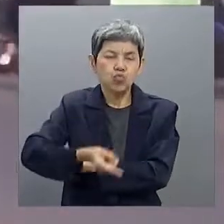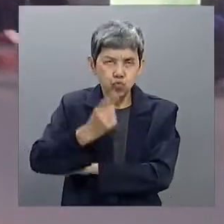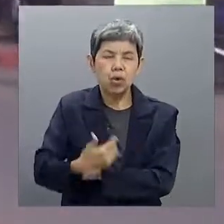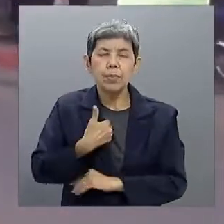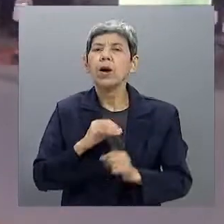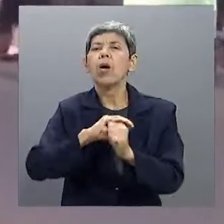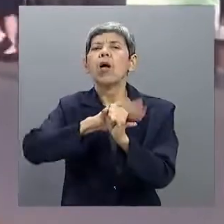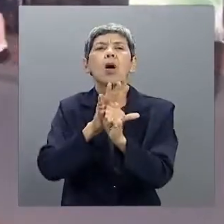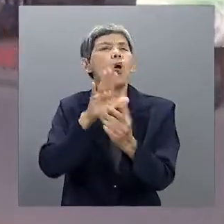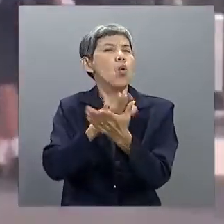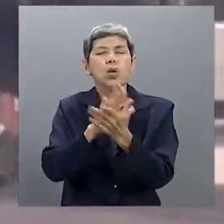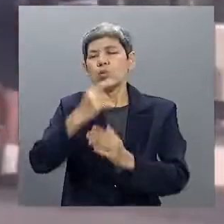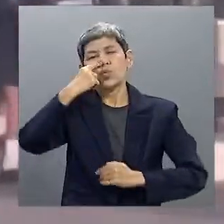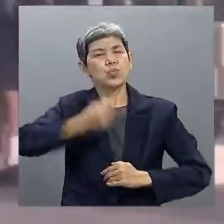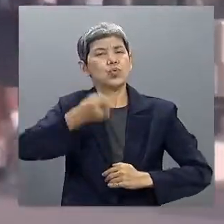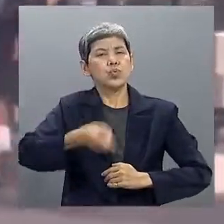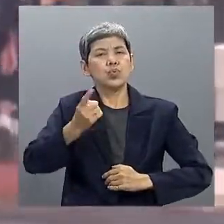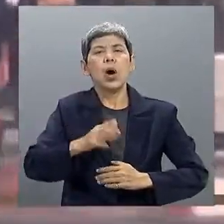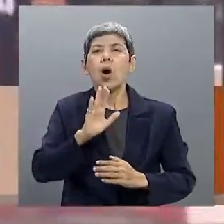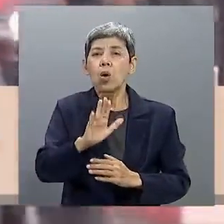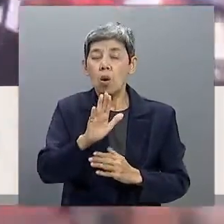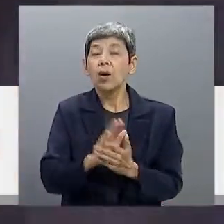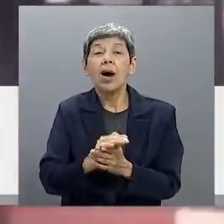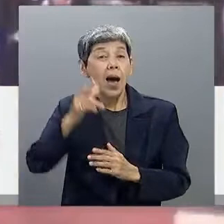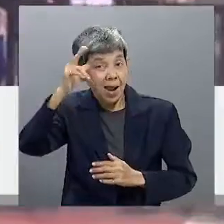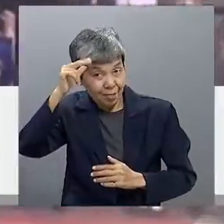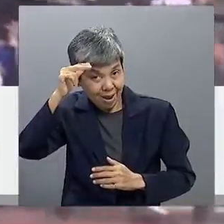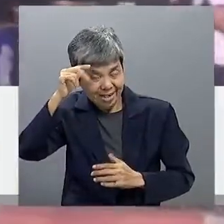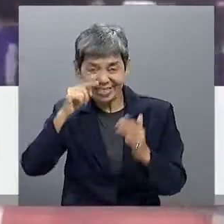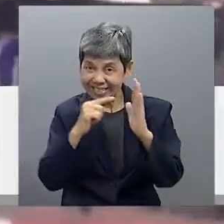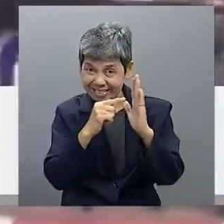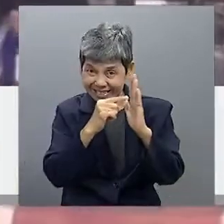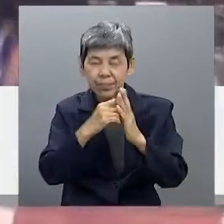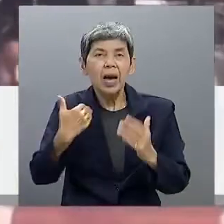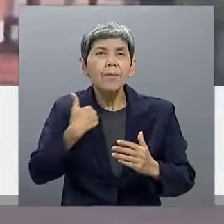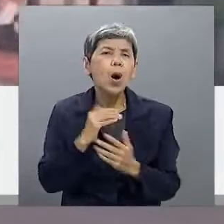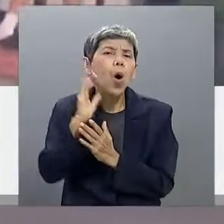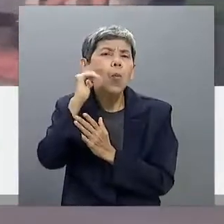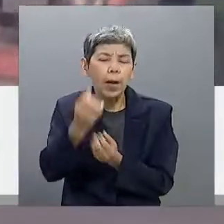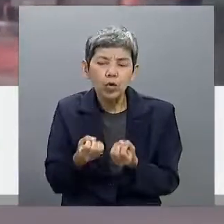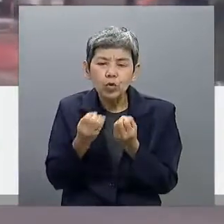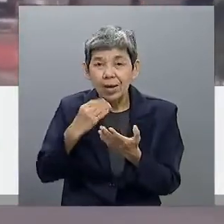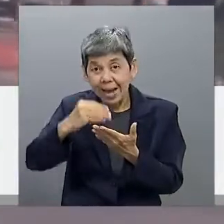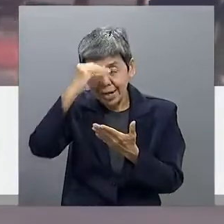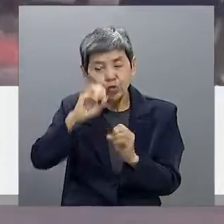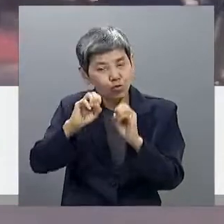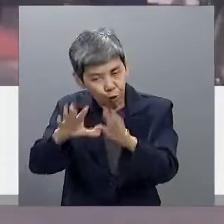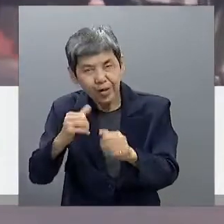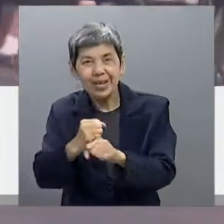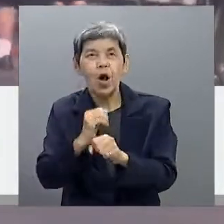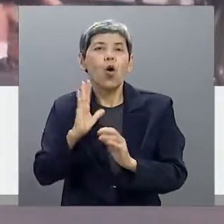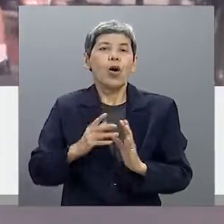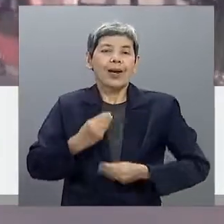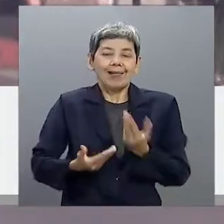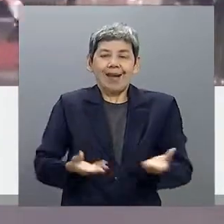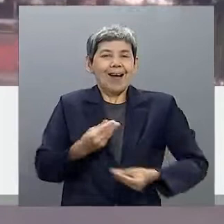ของโรงเรียนในเขตเทศบาลนครลำปางค่ะพ่อแม่ผู้ปกครองที่มาส่งบุตรหลานรวมไปถึงพ่อค้าแม่ค้าที่ตั้งแผงขายของ